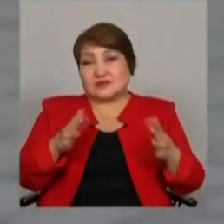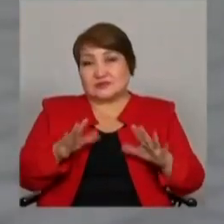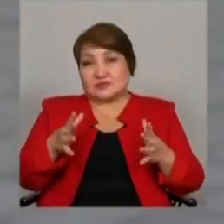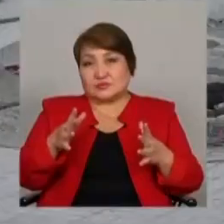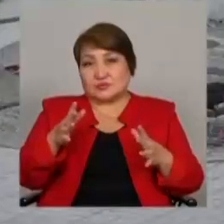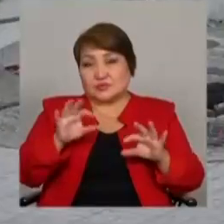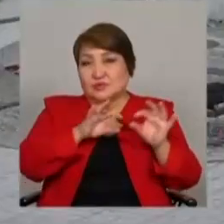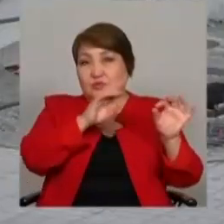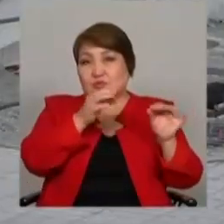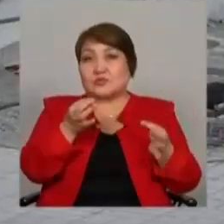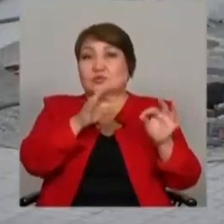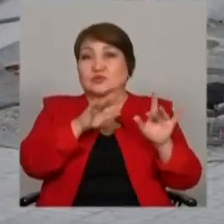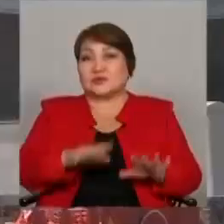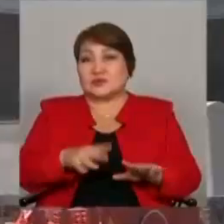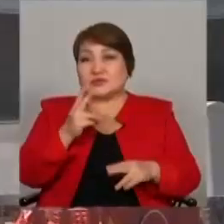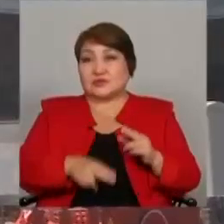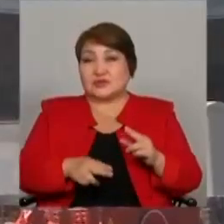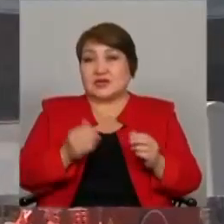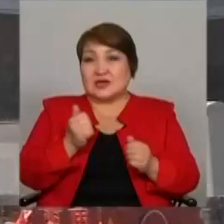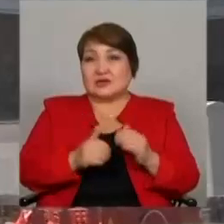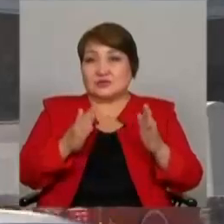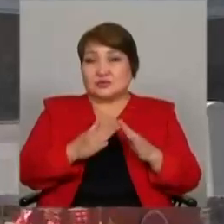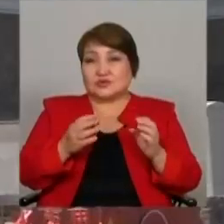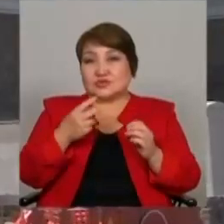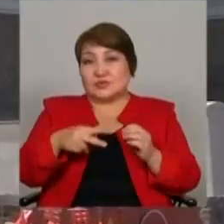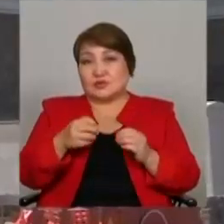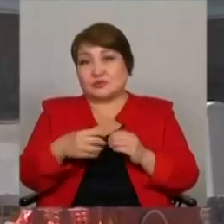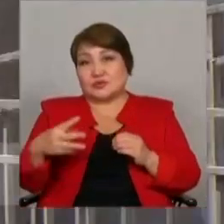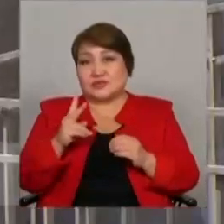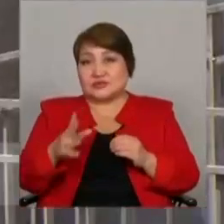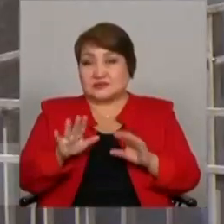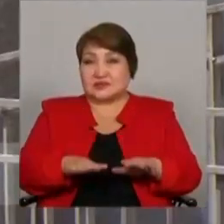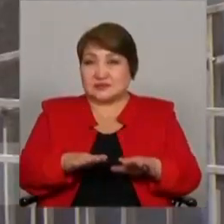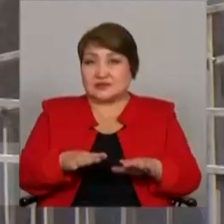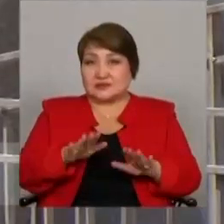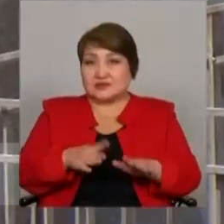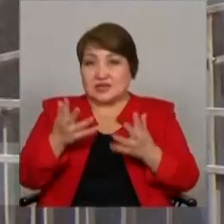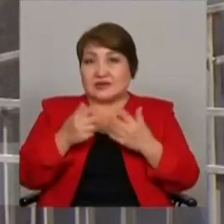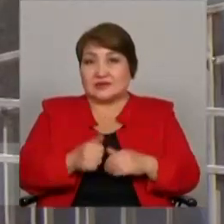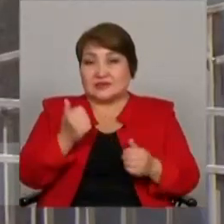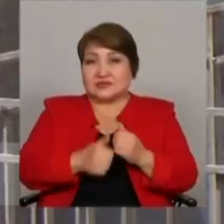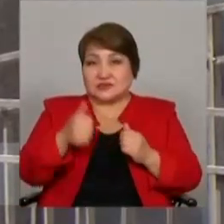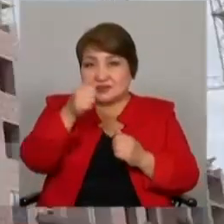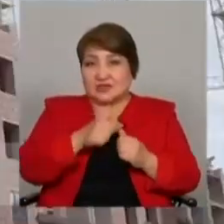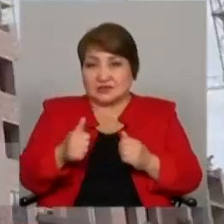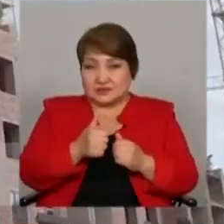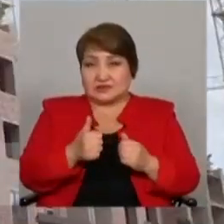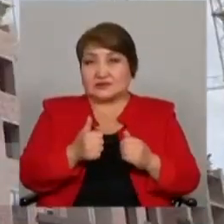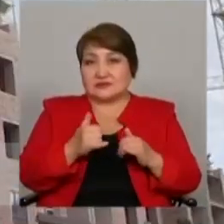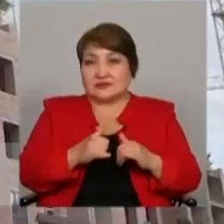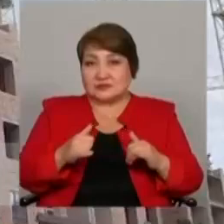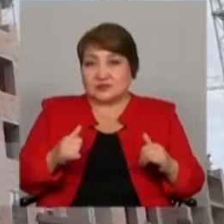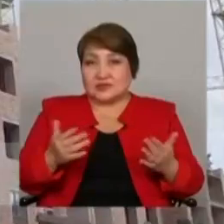блокта 20-15 пәтерден. Басы бар аяқ жоқ нысандардың саны жыл санап азаймаса кемімей тұр. Ресми дерекке